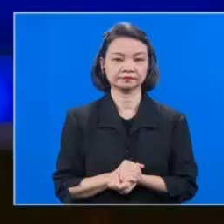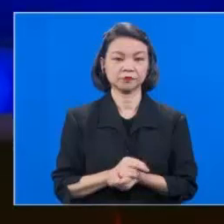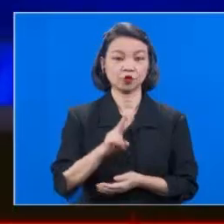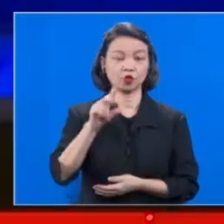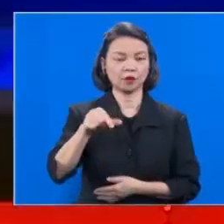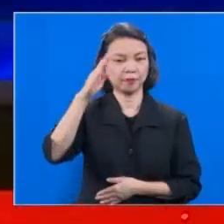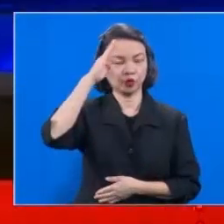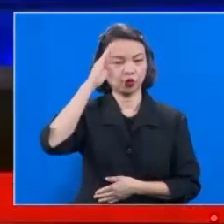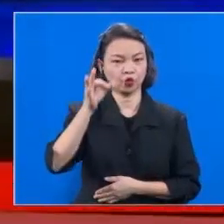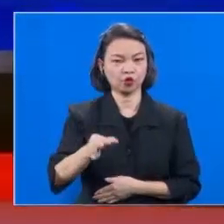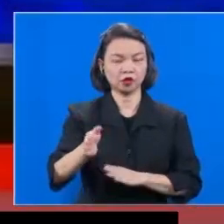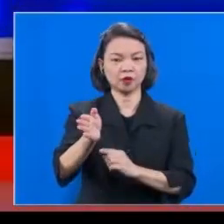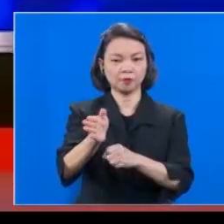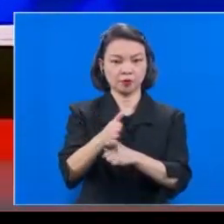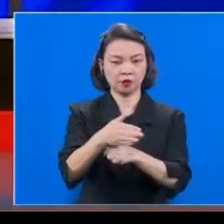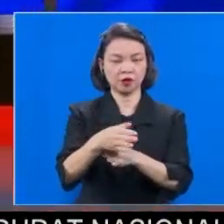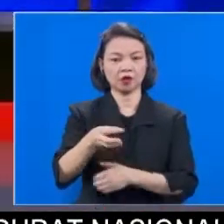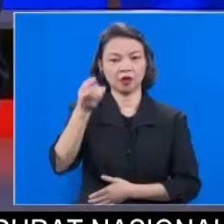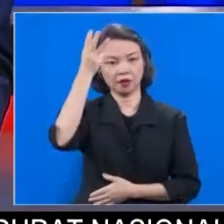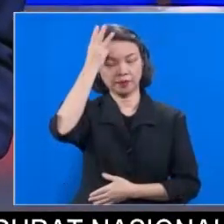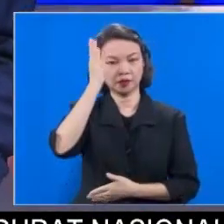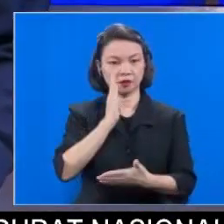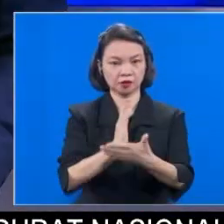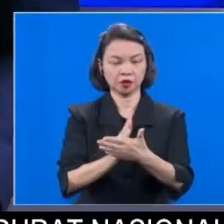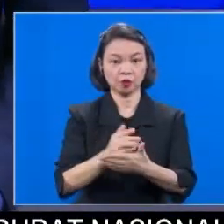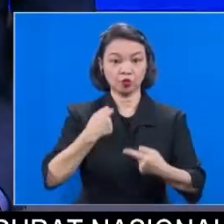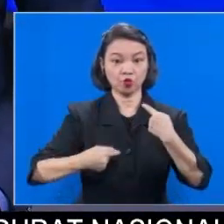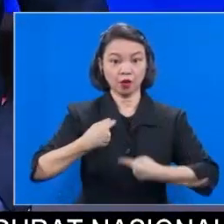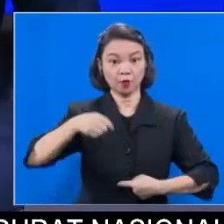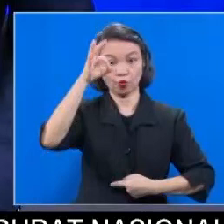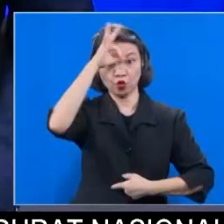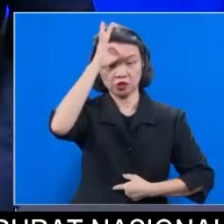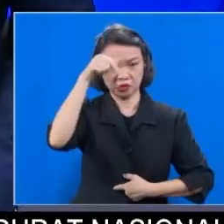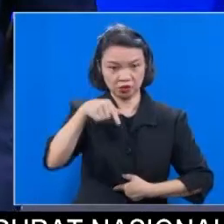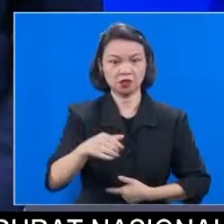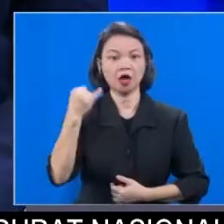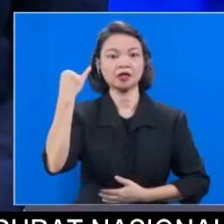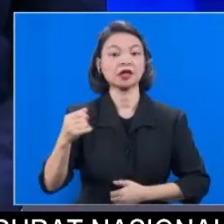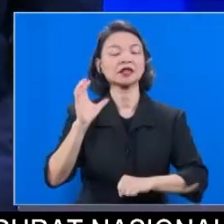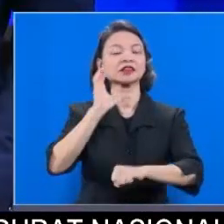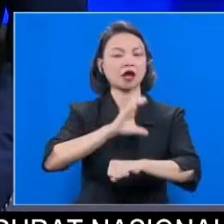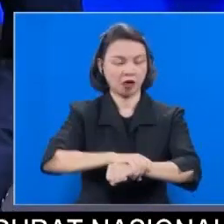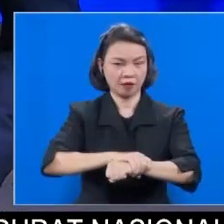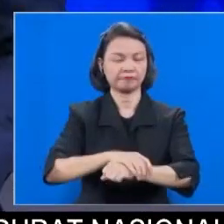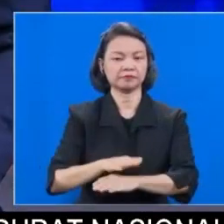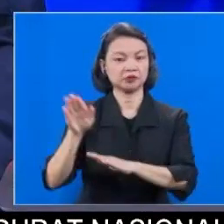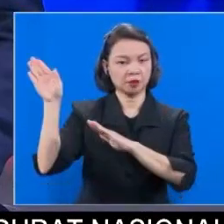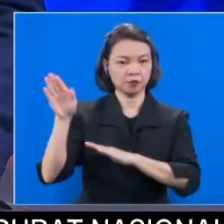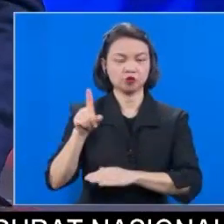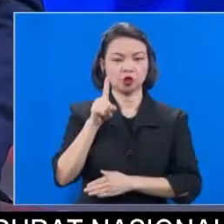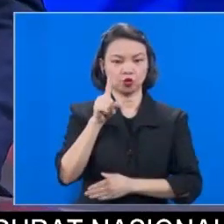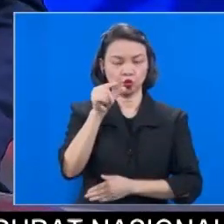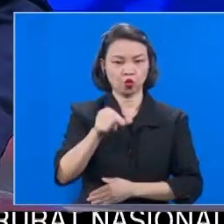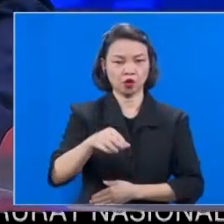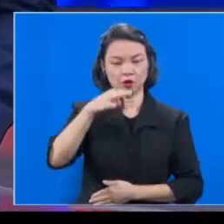Hai pemuda di kota Palangkaraya Kalimantan Tengah yang melukai Seorang anggota polisi dengan senjata tajam akhirnya ditangkap Adapun di Jambi seorang Perwira Polisi